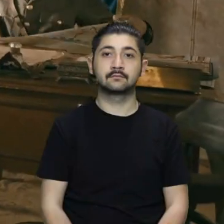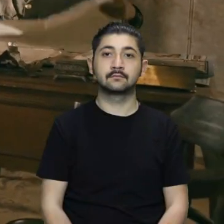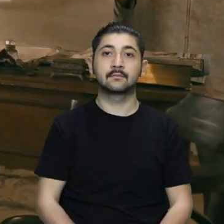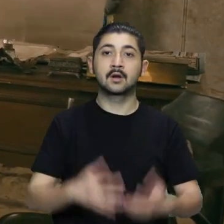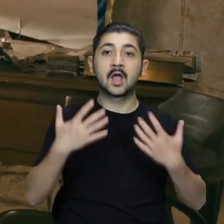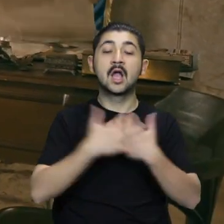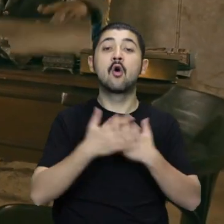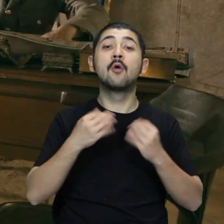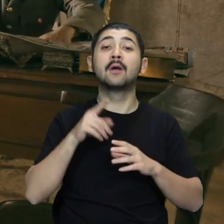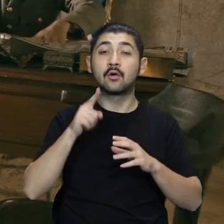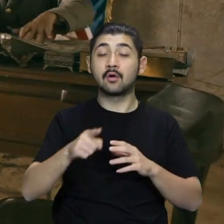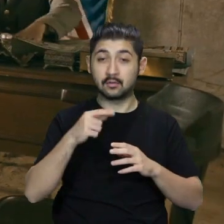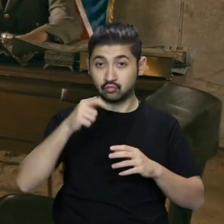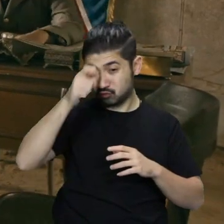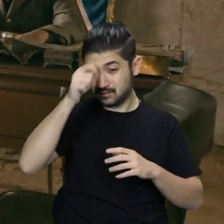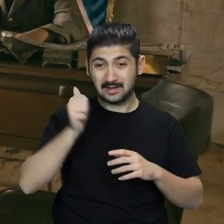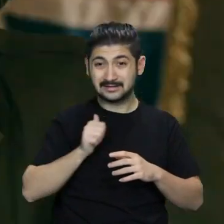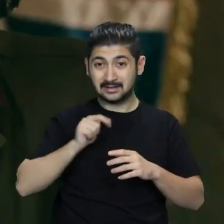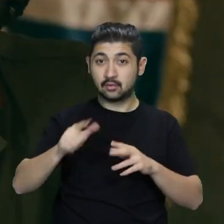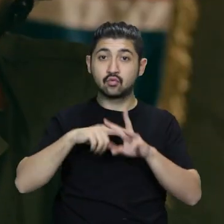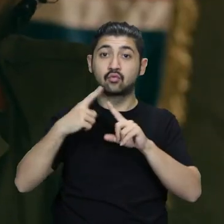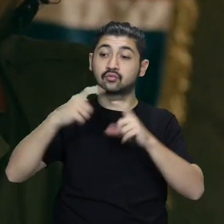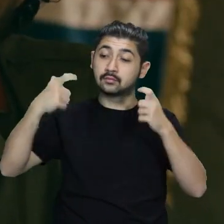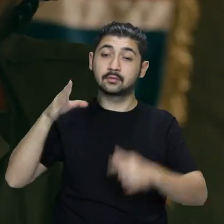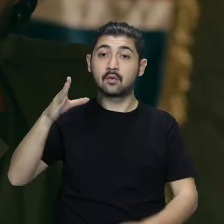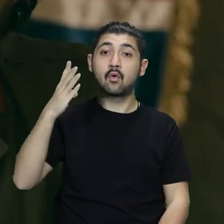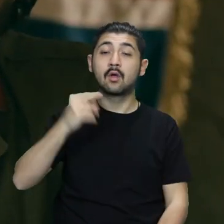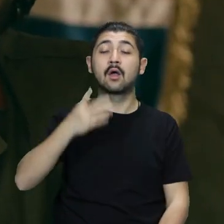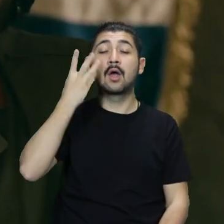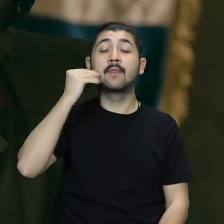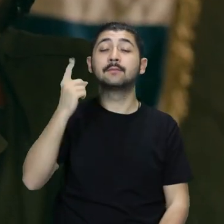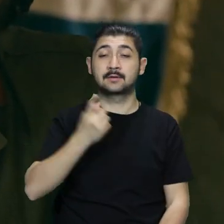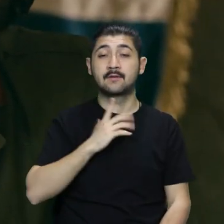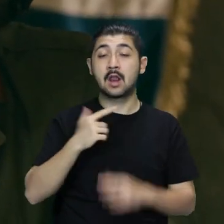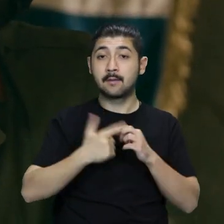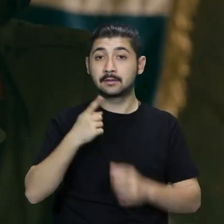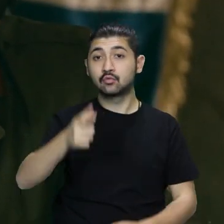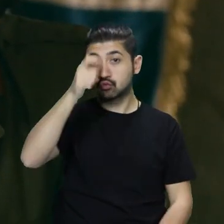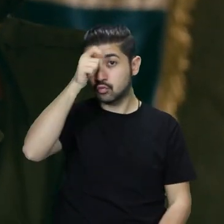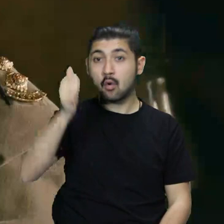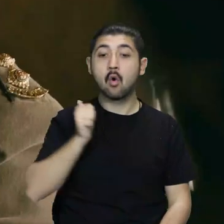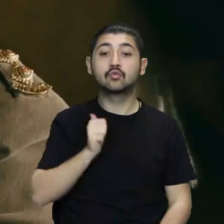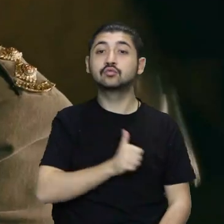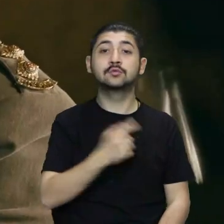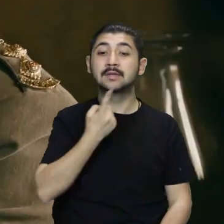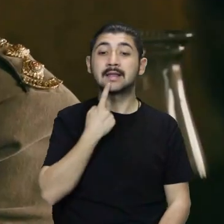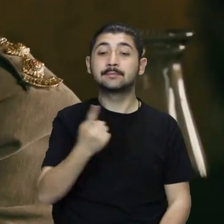Akşam olmadan Türk ordusu Kut'a varmış olur. Hala anlayamadığım bir şey var Robert. Türk ordusu diye bir şey